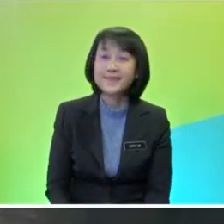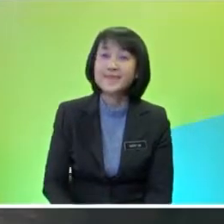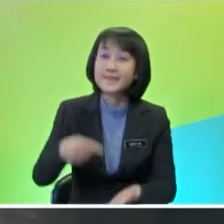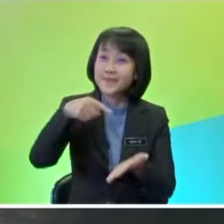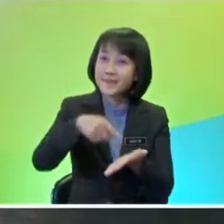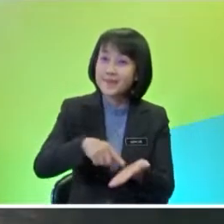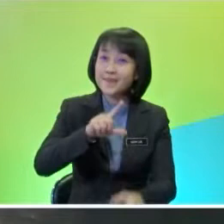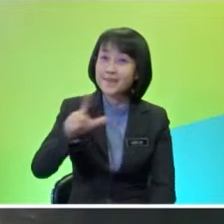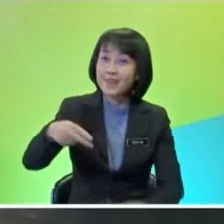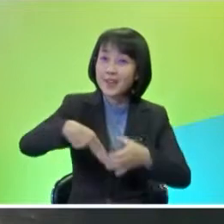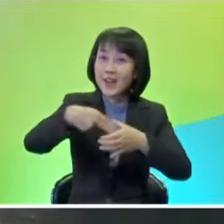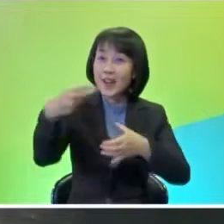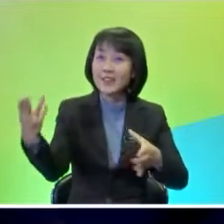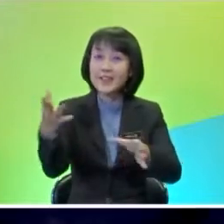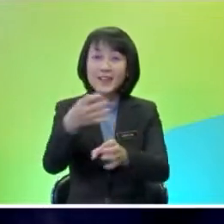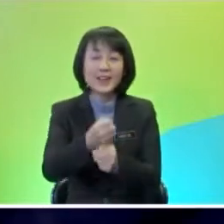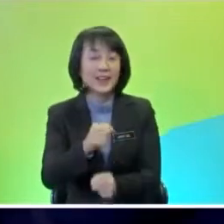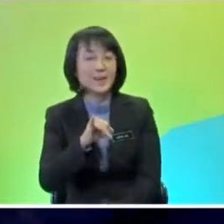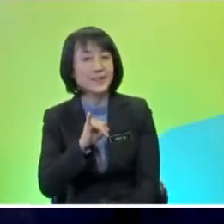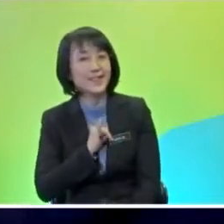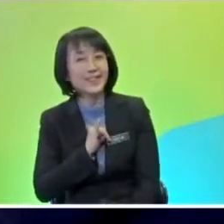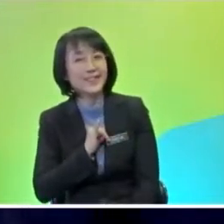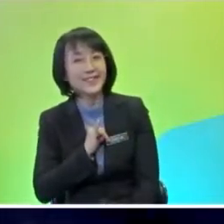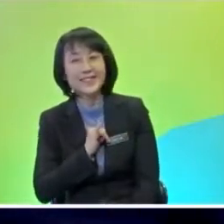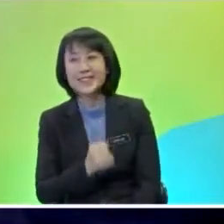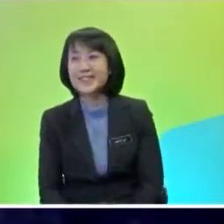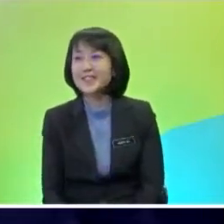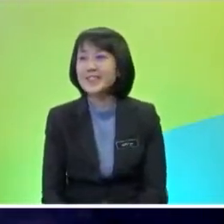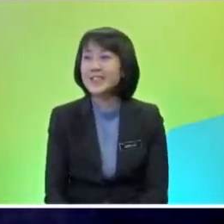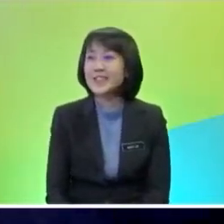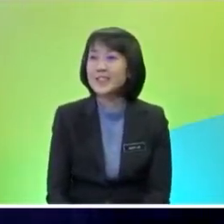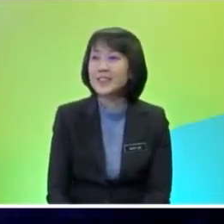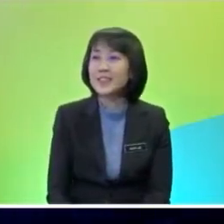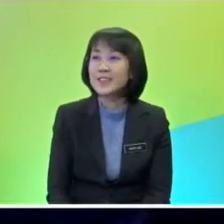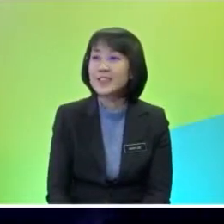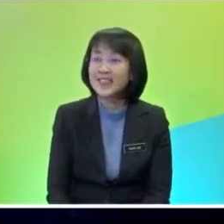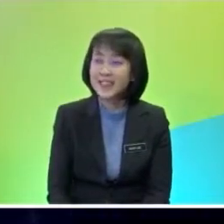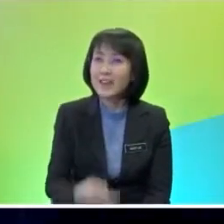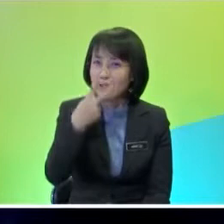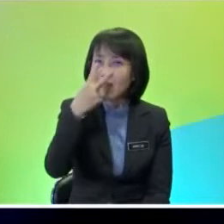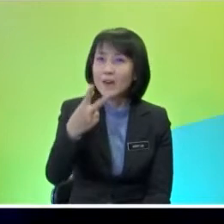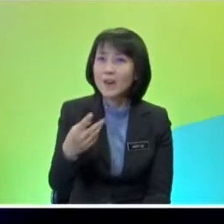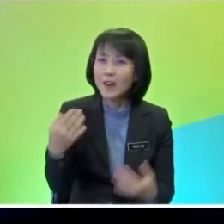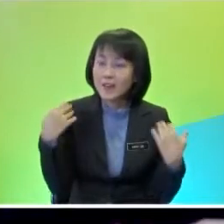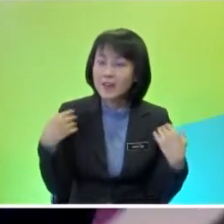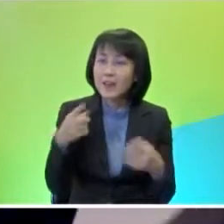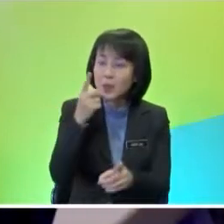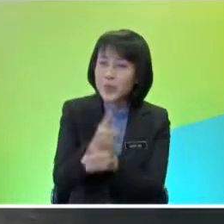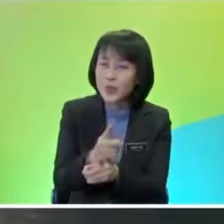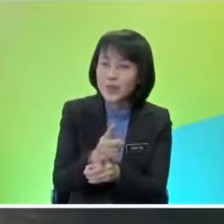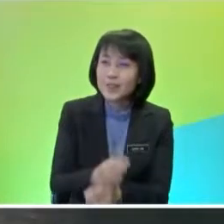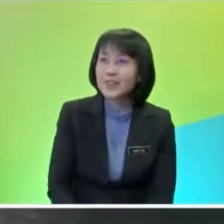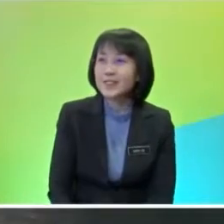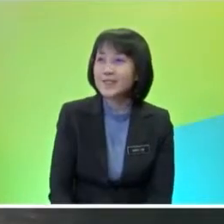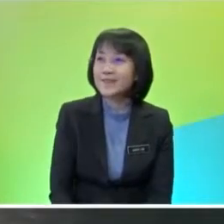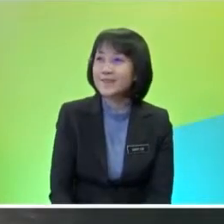hasil tangkapan saya pada hari ini eh belum tentu lagi ah Iya betul dan tepat Oh jeum kita tengok